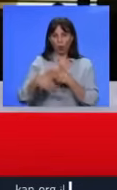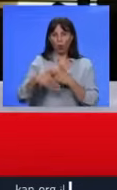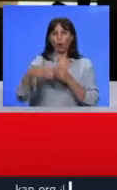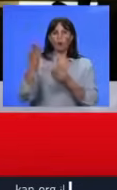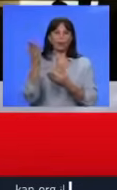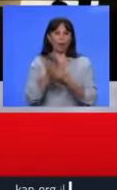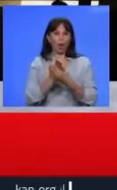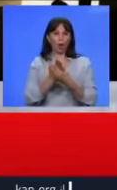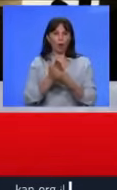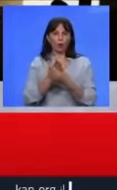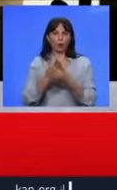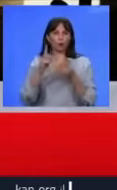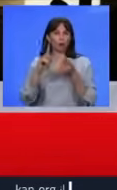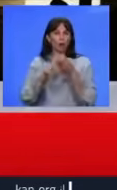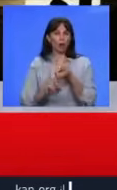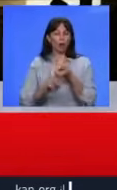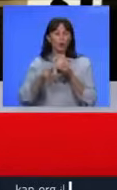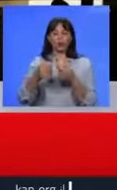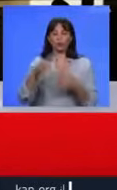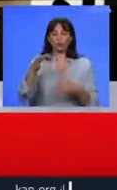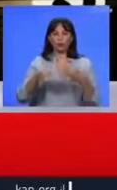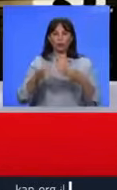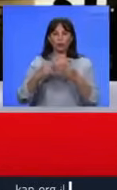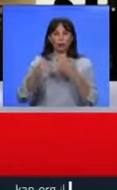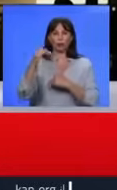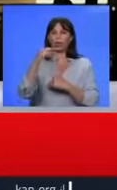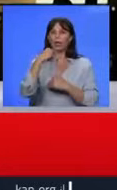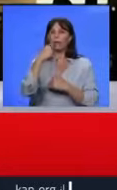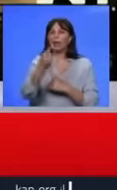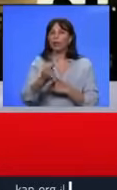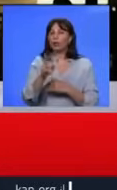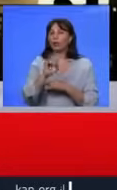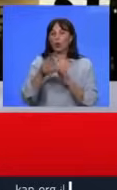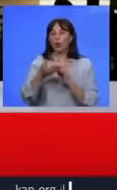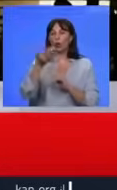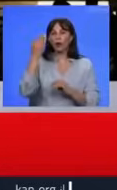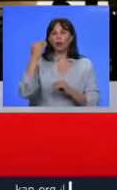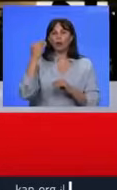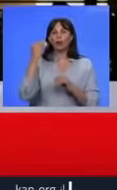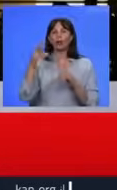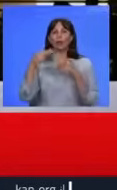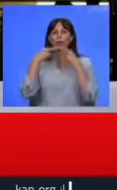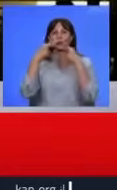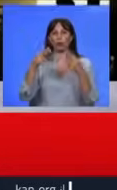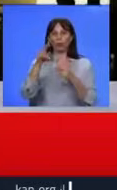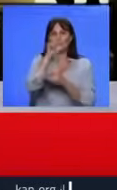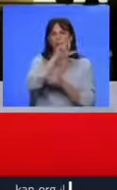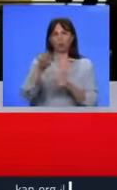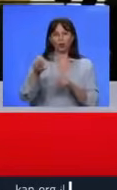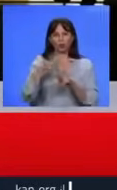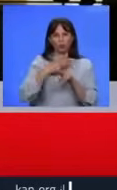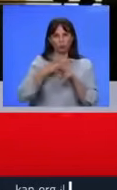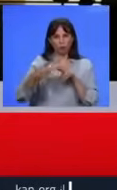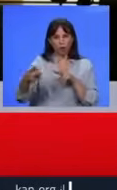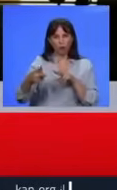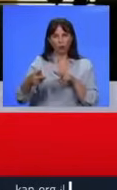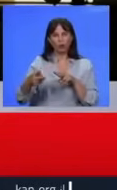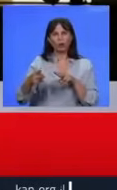בבית המשפט העליון, טענה שלא הייתה אמורה לפתור את הנאשם לחלוטין מהעמדה